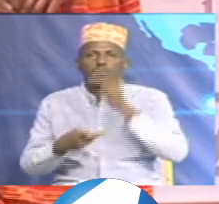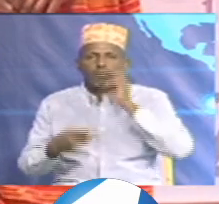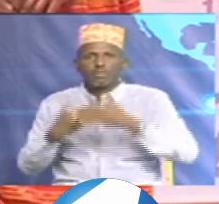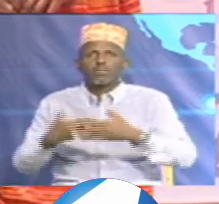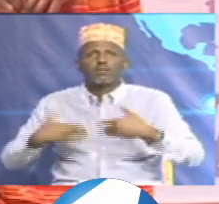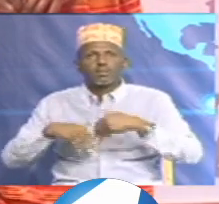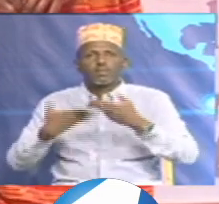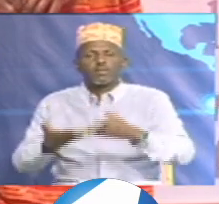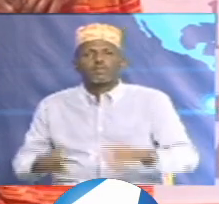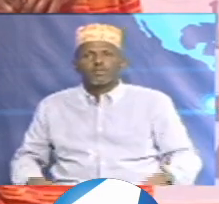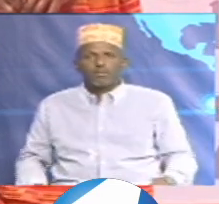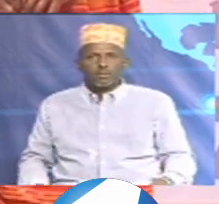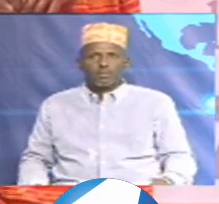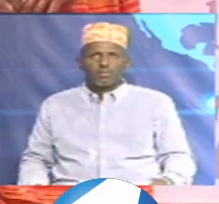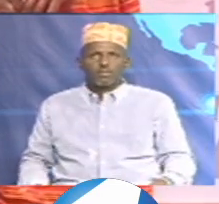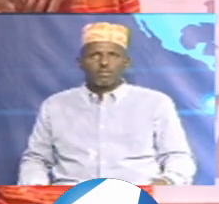la Réforme.